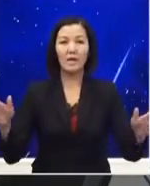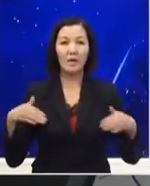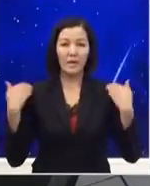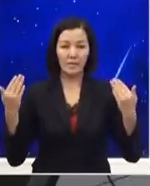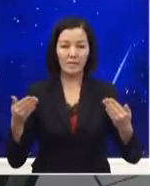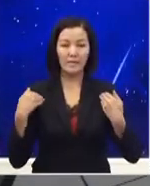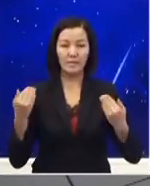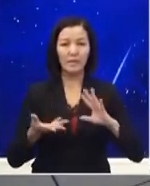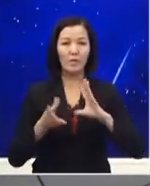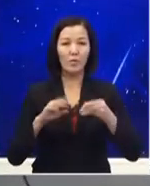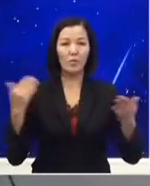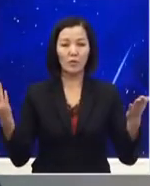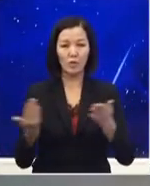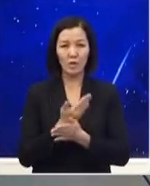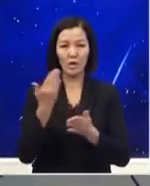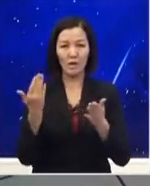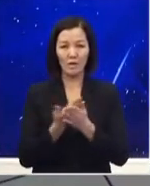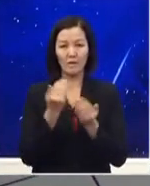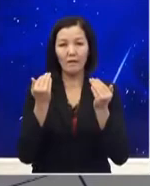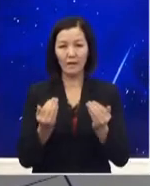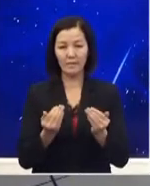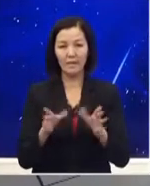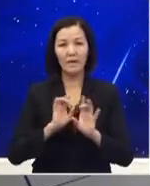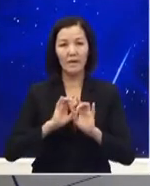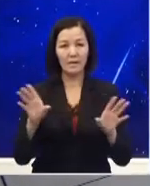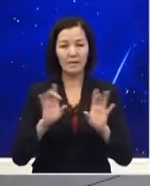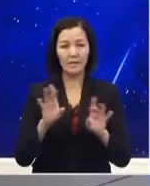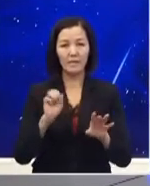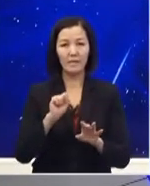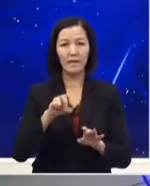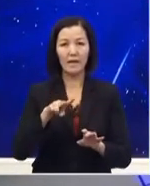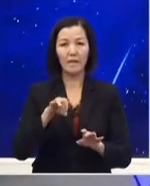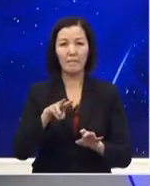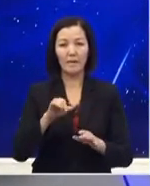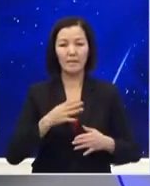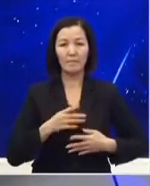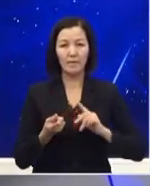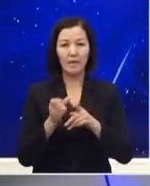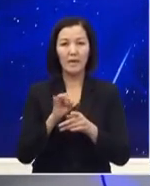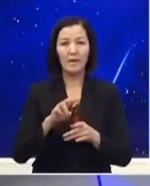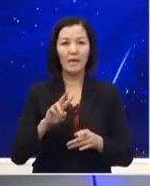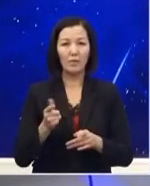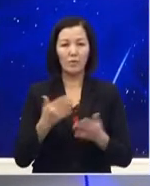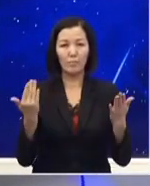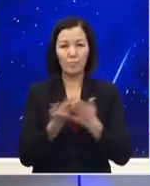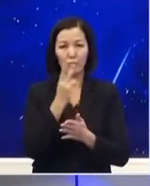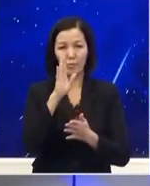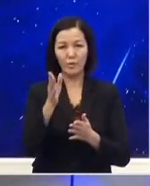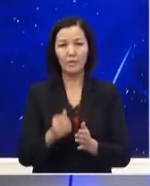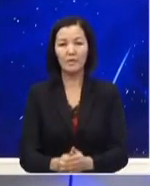Ассаламу алейкум, қадірменді көрермен, тікелей эфирде қорытынды жаңалықтар студияда Алмат Хамид, сурдо дармада Айгүл Жұмашқызы. Бүгін